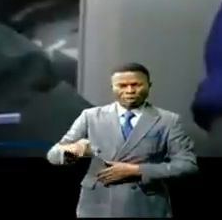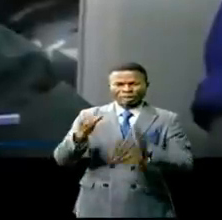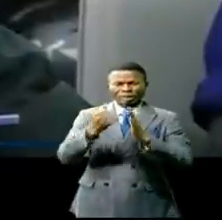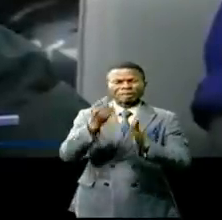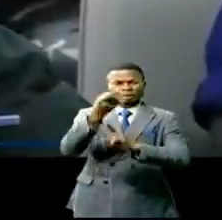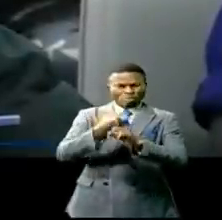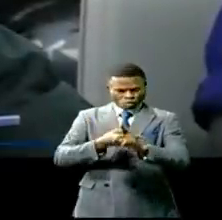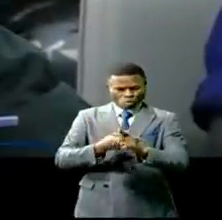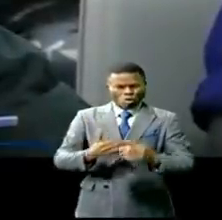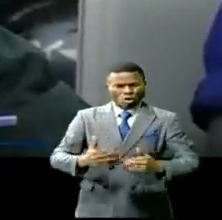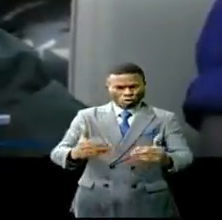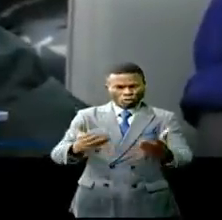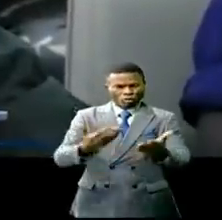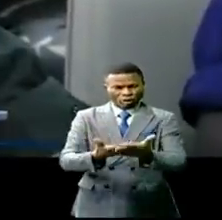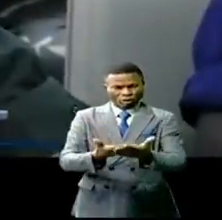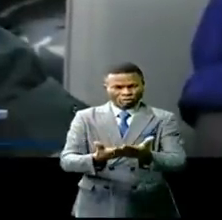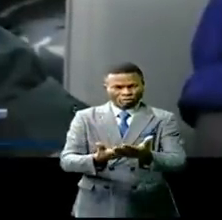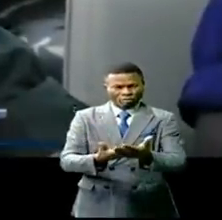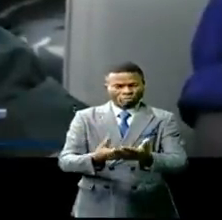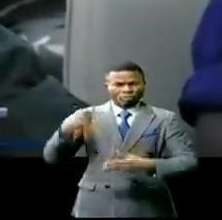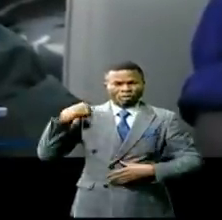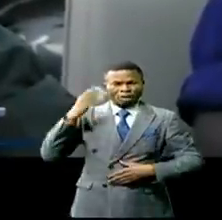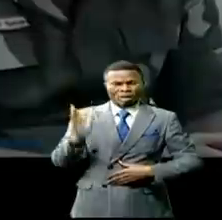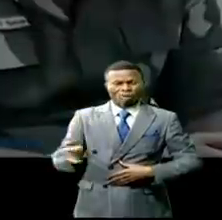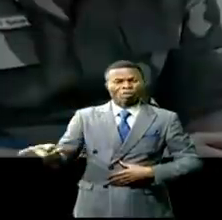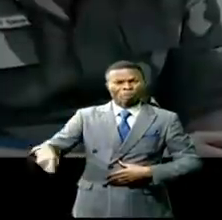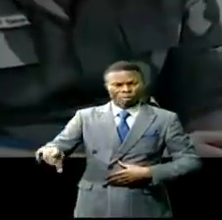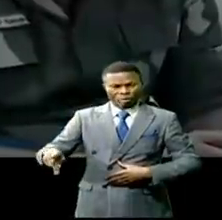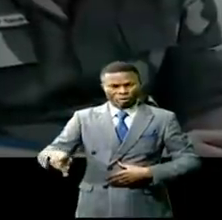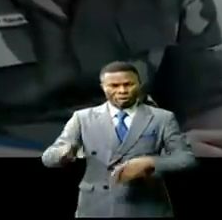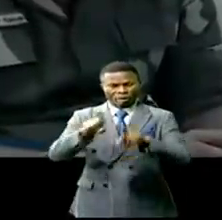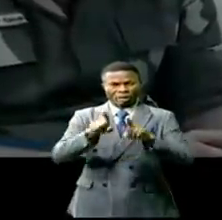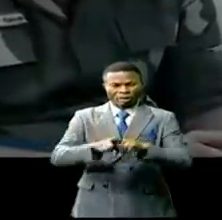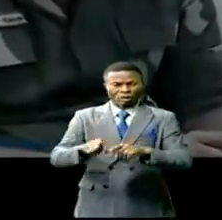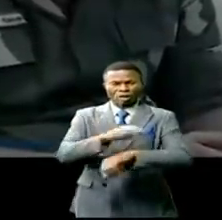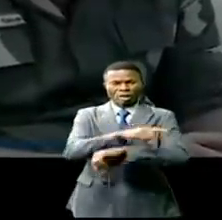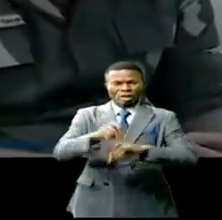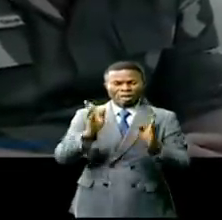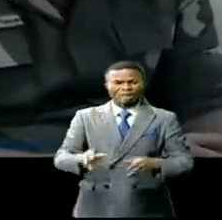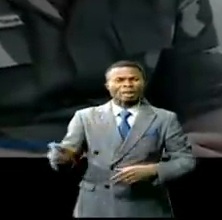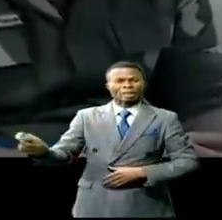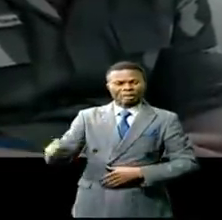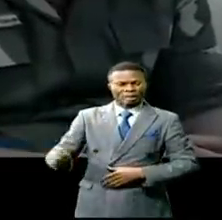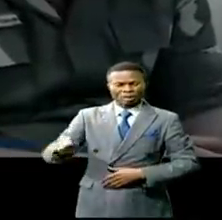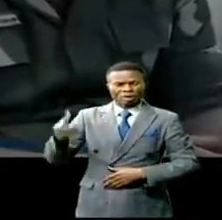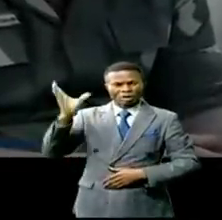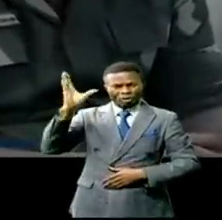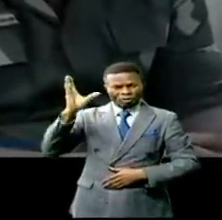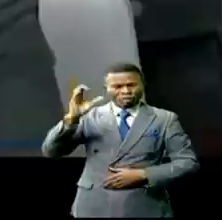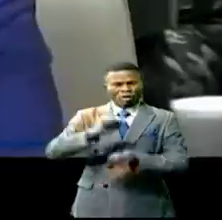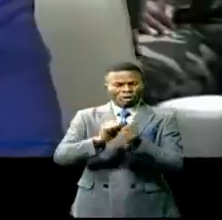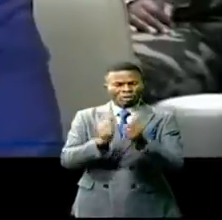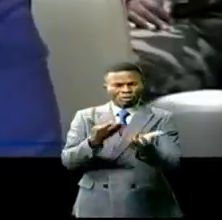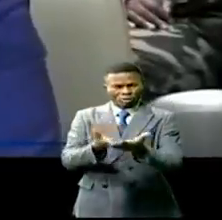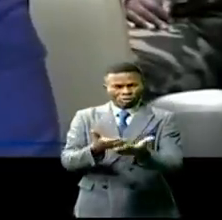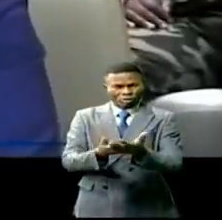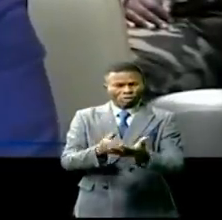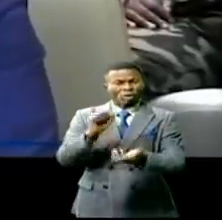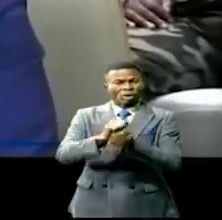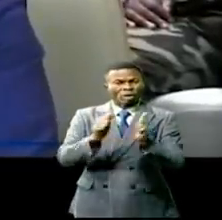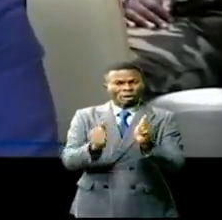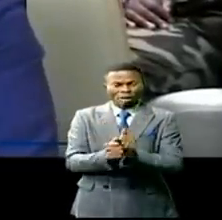déjà autrement dit les gouverneurs des provinces et les administrateurs des territoires sous l'état de siège pas des questions